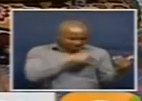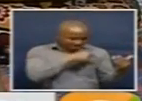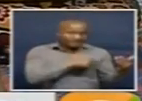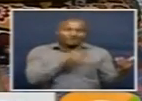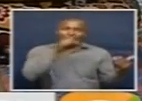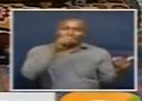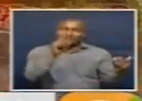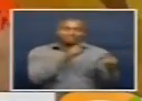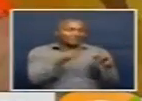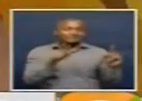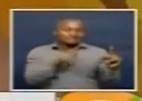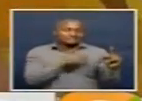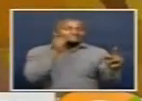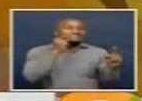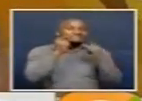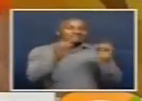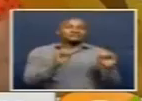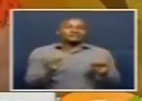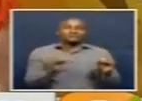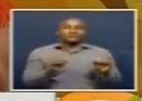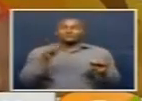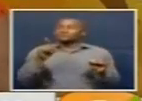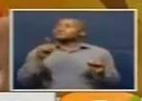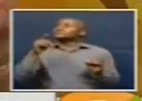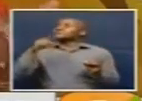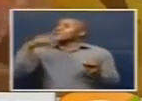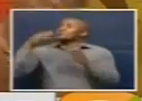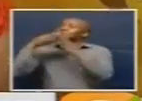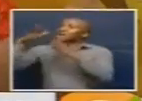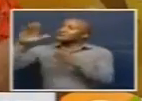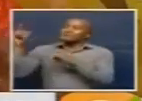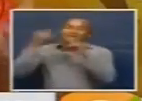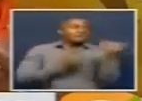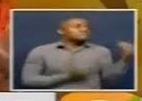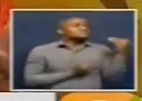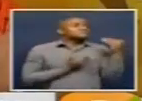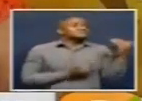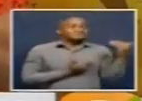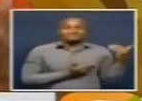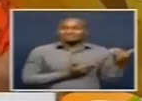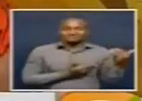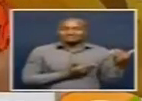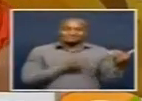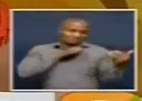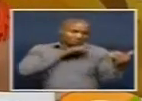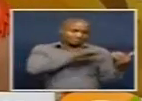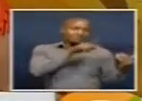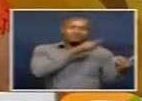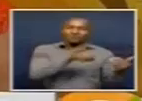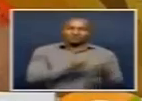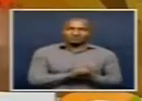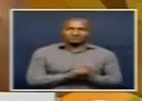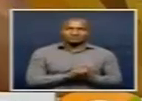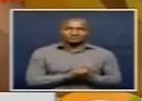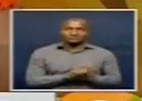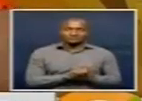kinachafuliwa, hakina dhambi yoyote. Wewe utakwenda fanya madhambi, haya mlete, wamshikilie tena pale pale palipotoka kwa madhambi, utakuta kwamba mtoto haeleweki.